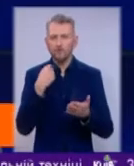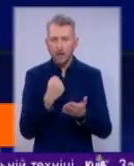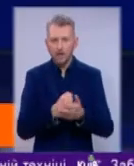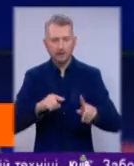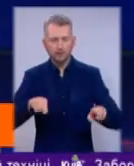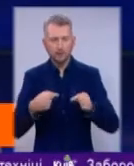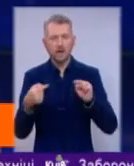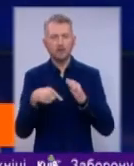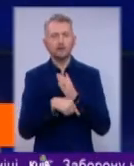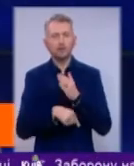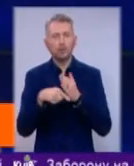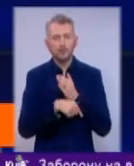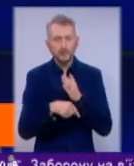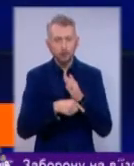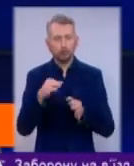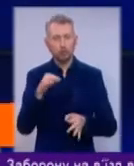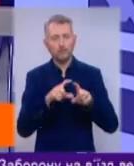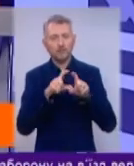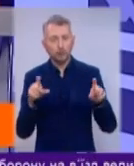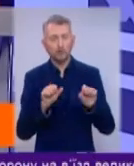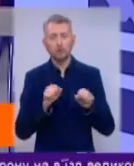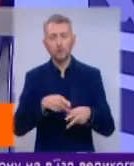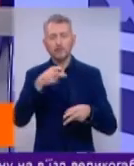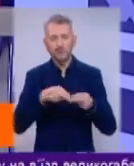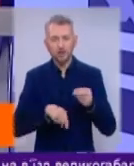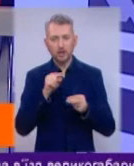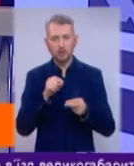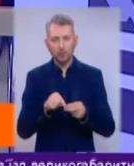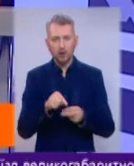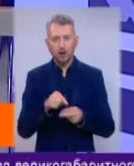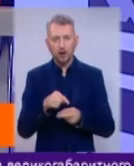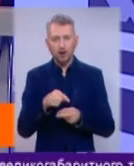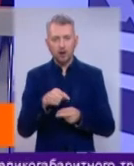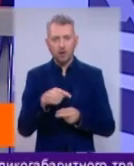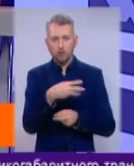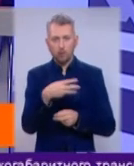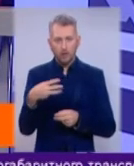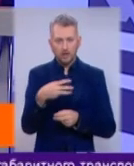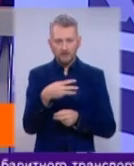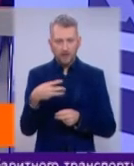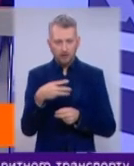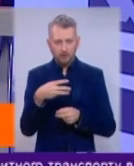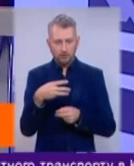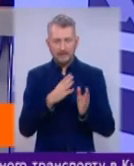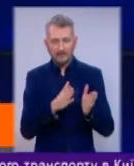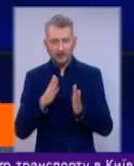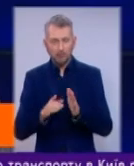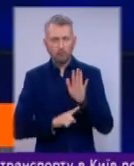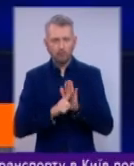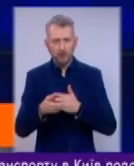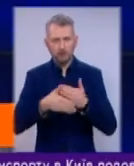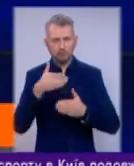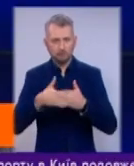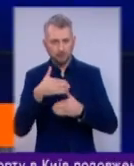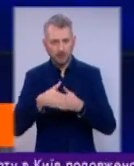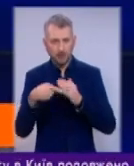відповідної антикорупційної судової інституції, яка може дійсно завершити цю трирівневу ланкову систему і почати притягати до відповідальності